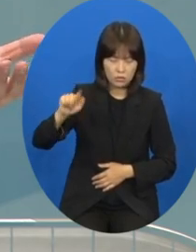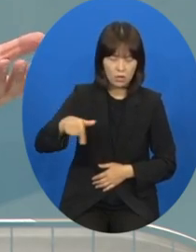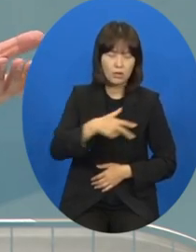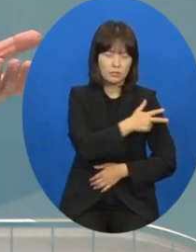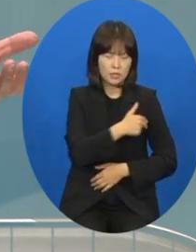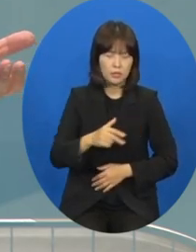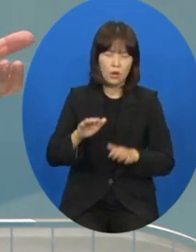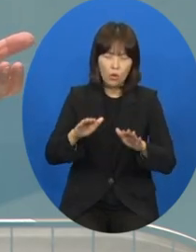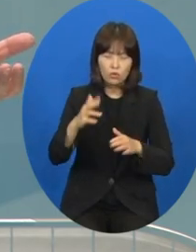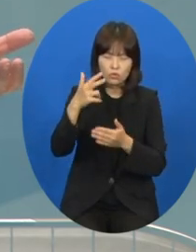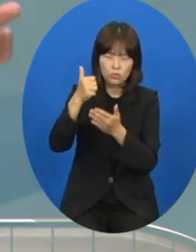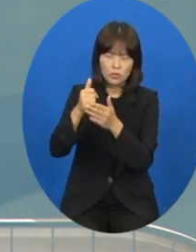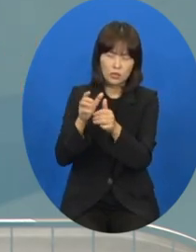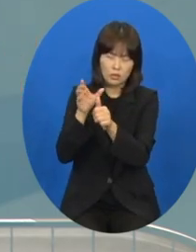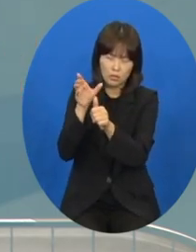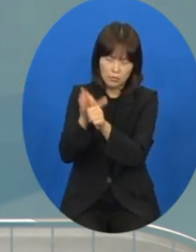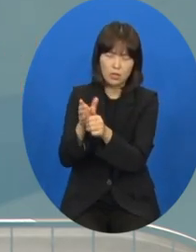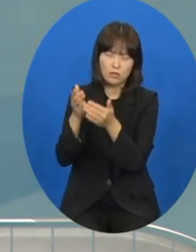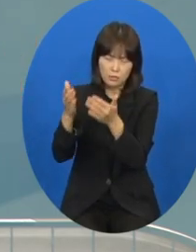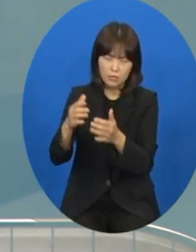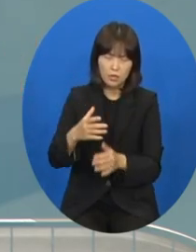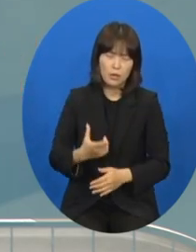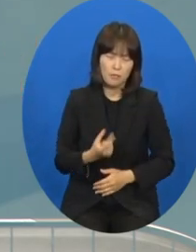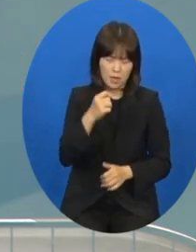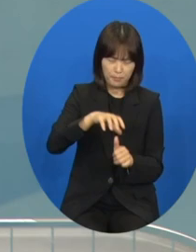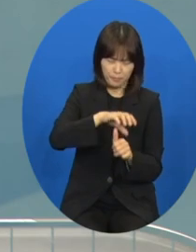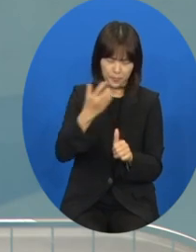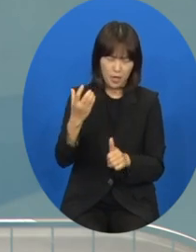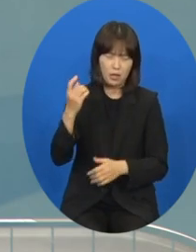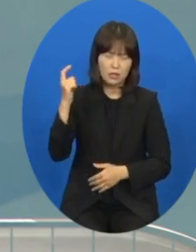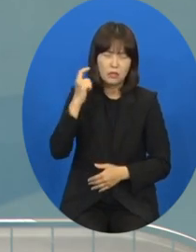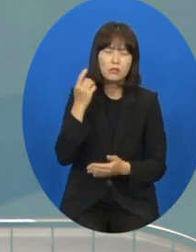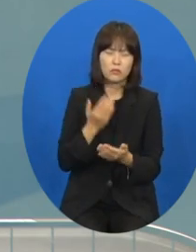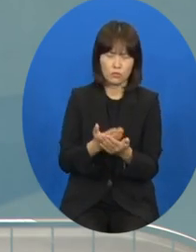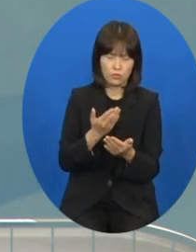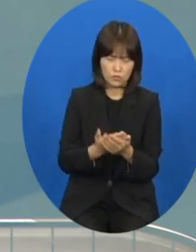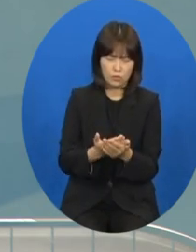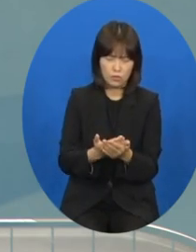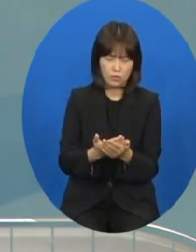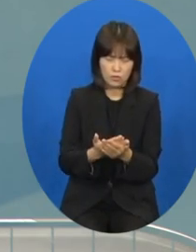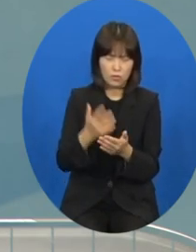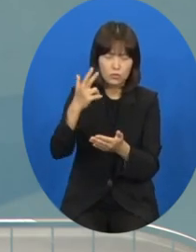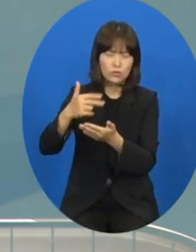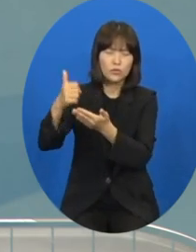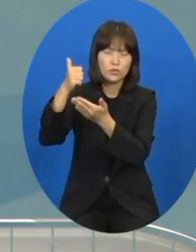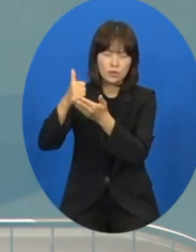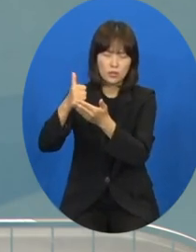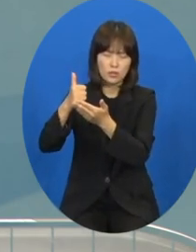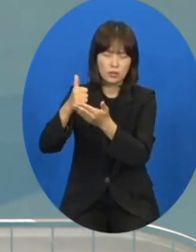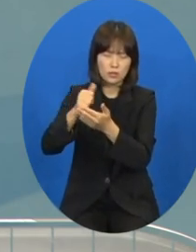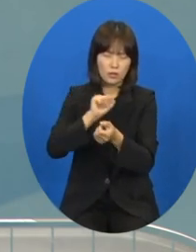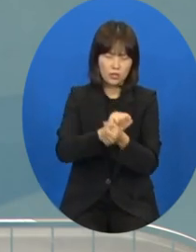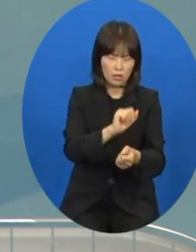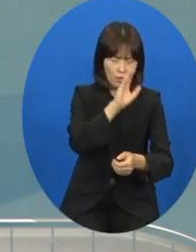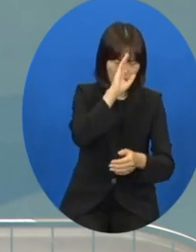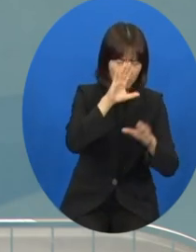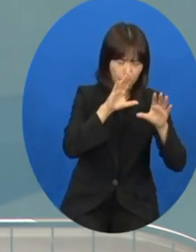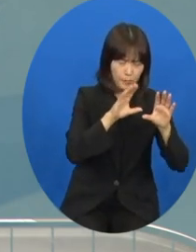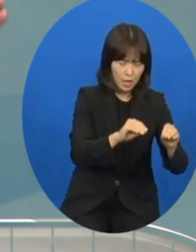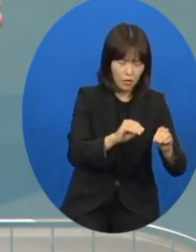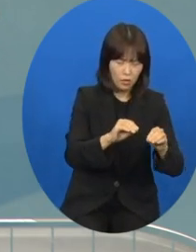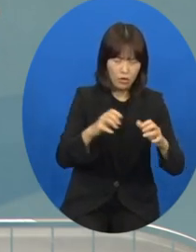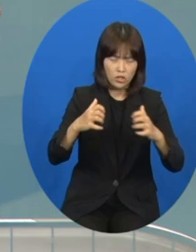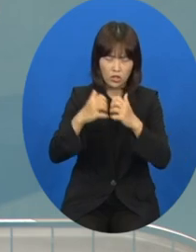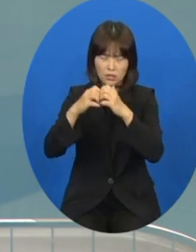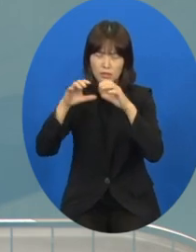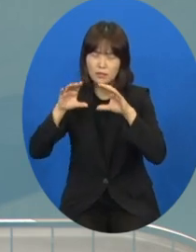주님께 부탁합니다. 속히 석방된 소식을 들려주소서. 주님, 전염병이 그치고